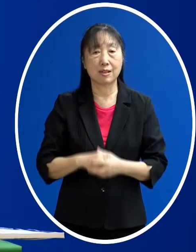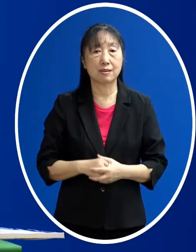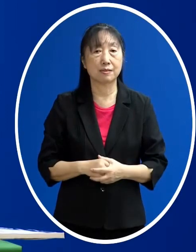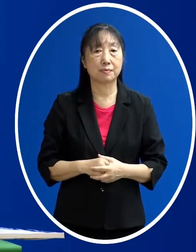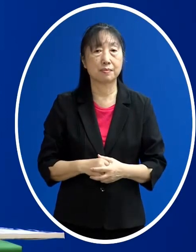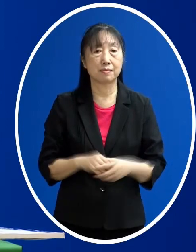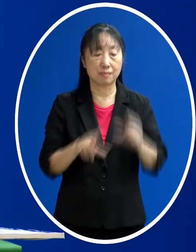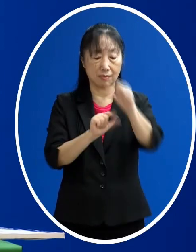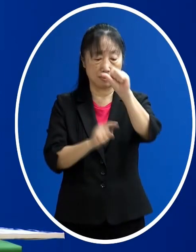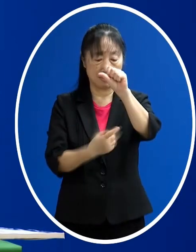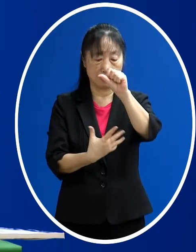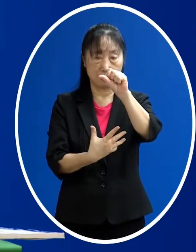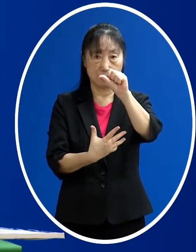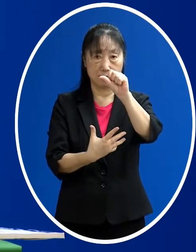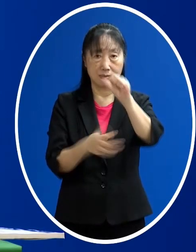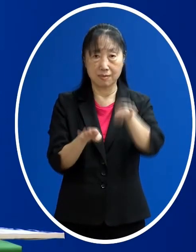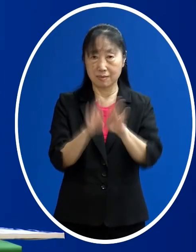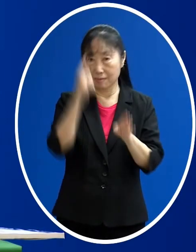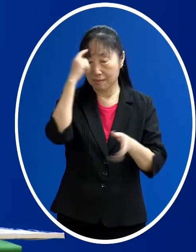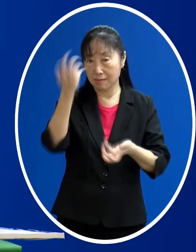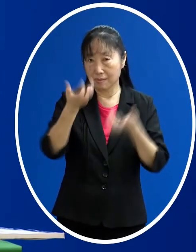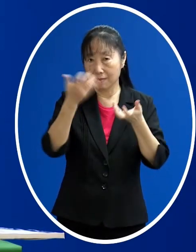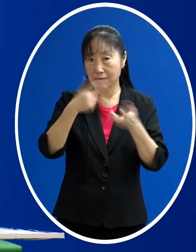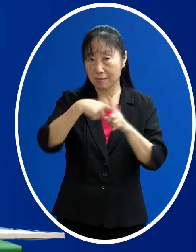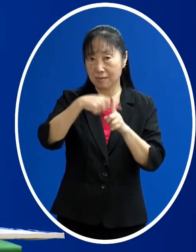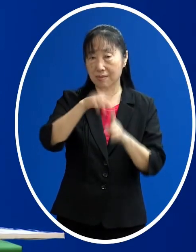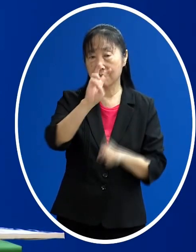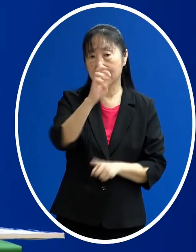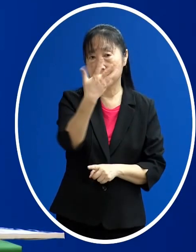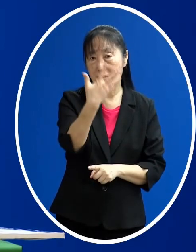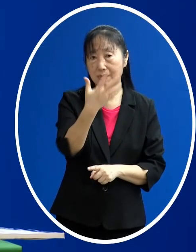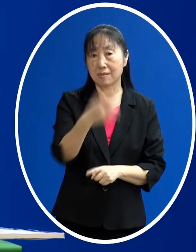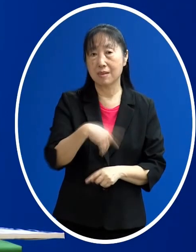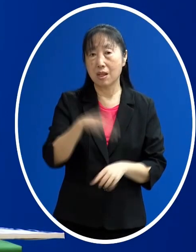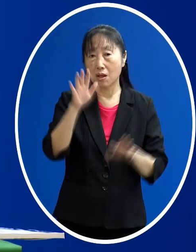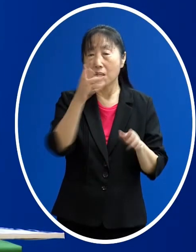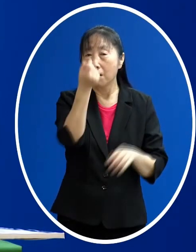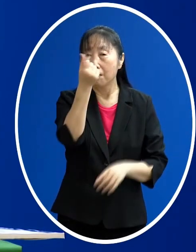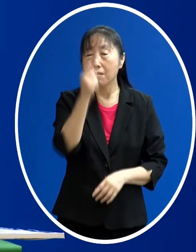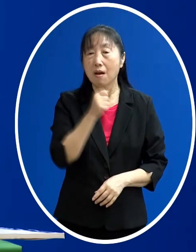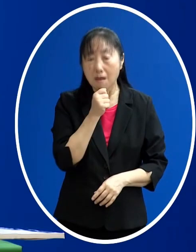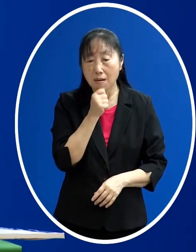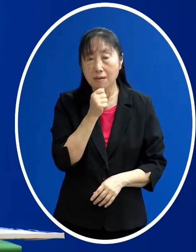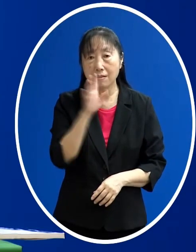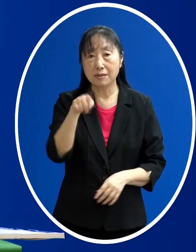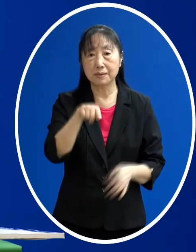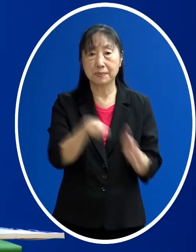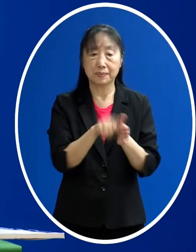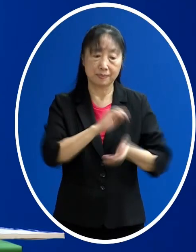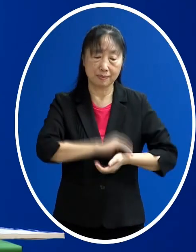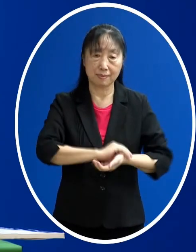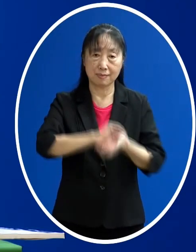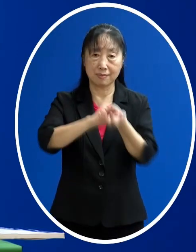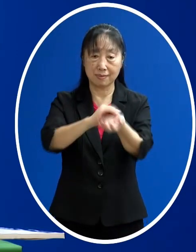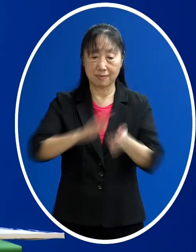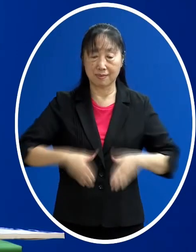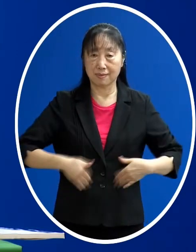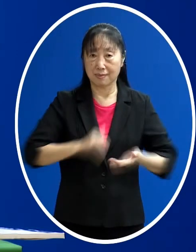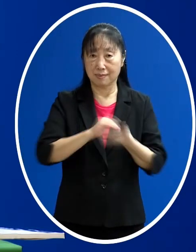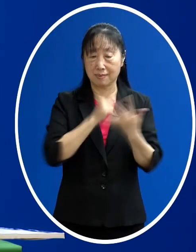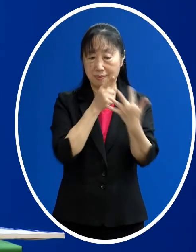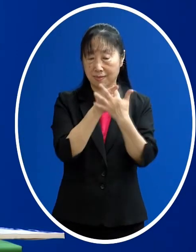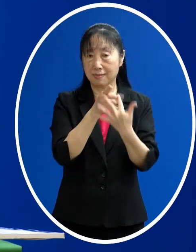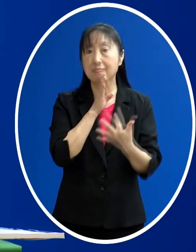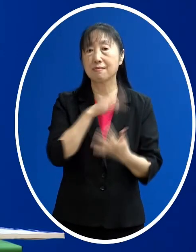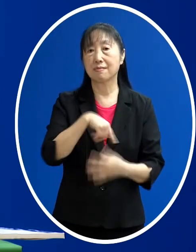是在5月18号开始有发烧38度，当时有轻微的咳嗽，家长带到急诊这边呢，经过检验确